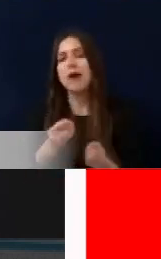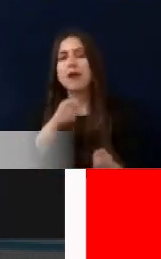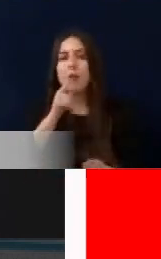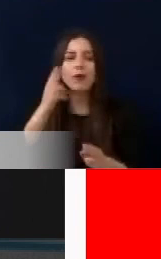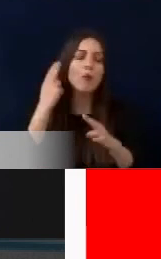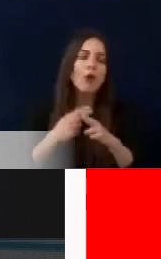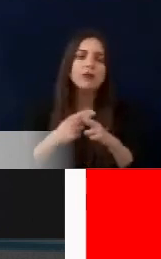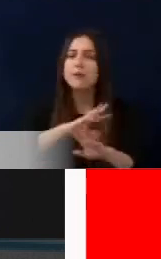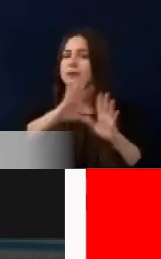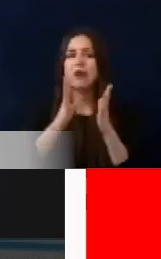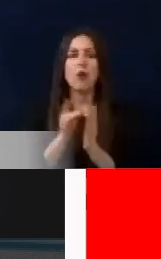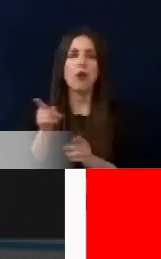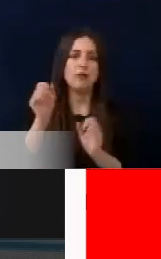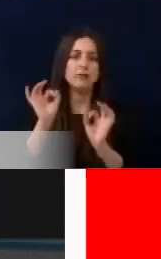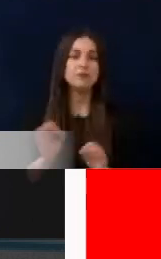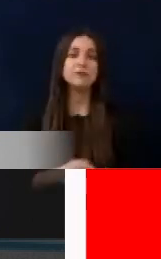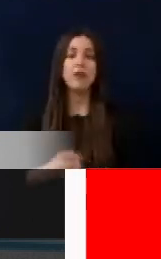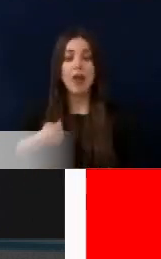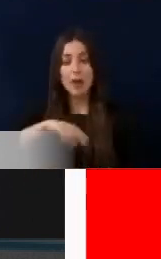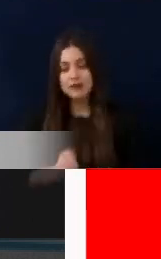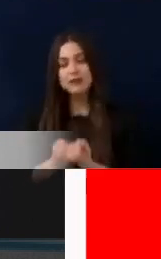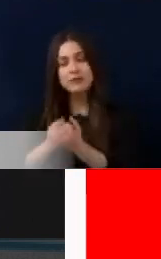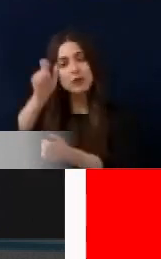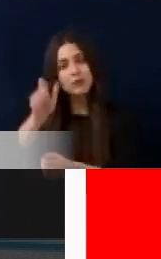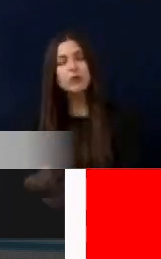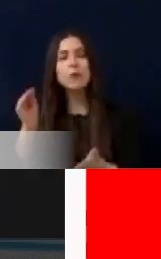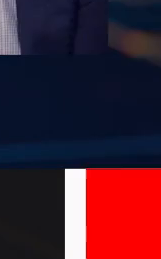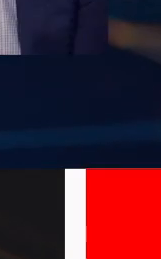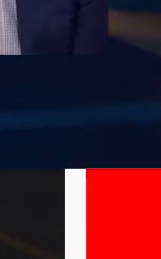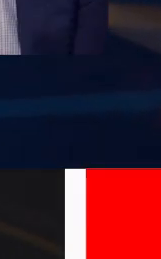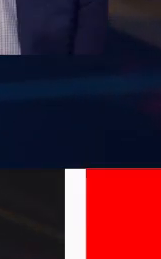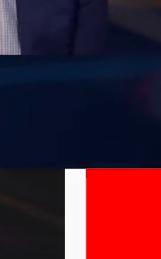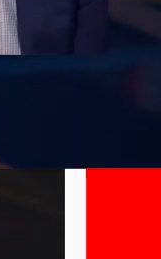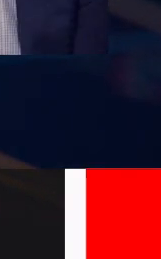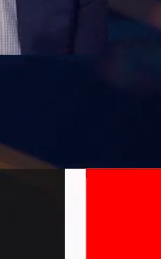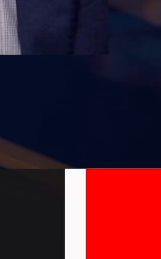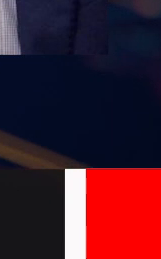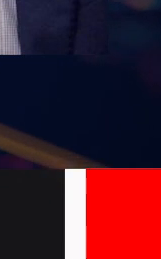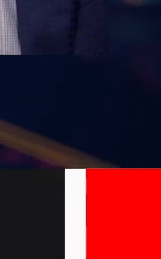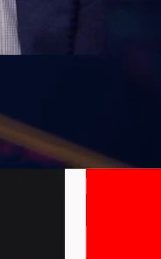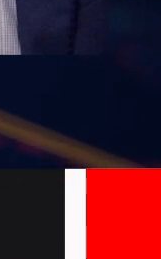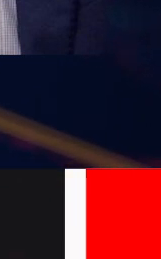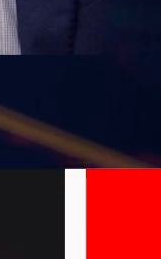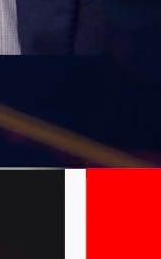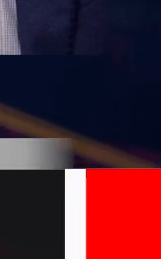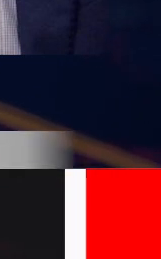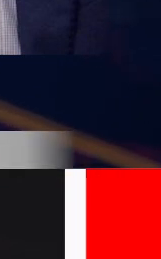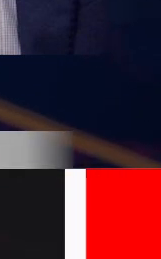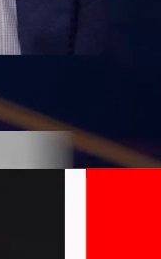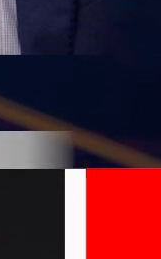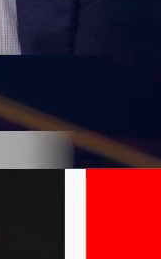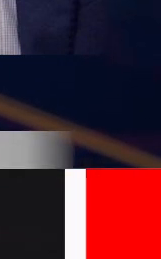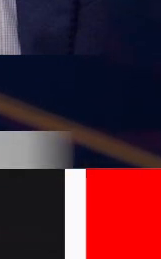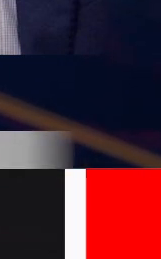απολαμβάνει της στήριξής μας στις επόμενες περιφερειακές εκλογές. Θέλω να ευχαριστήσω τον Πρωθυπουργό της χώρας, Κυριάκο Μητσοτάκη, για